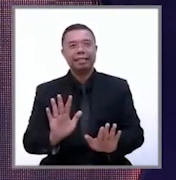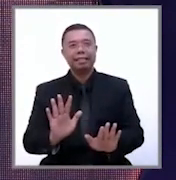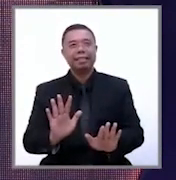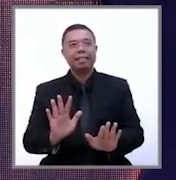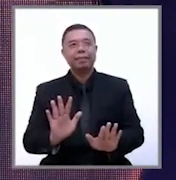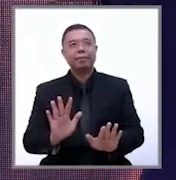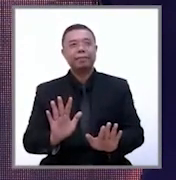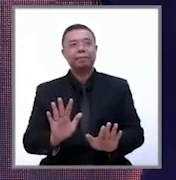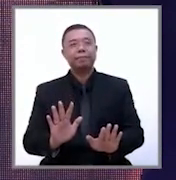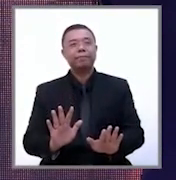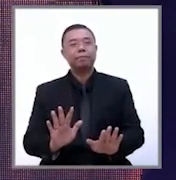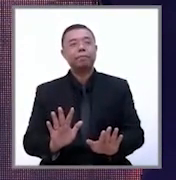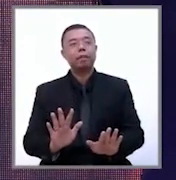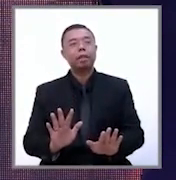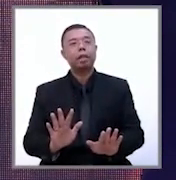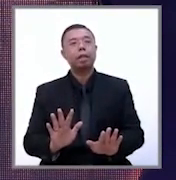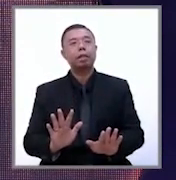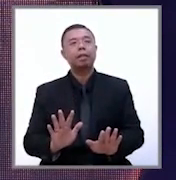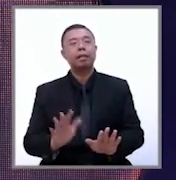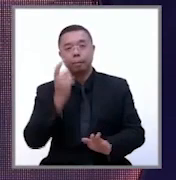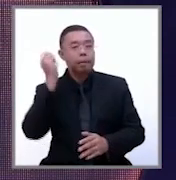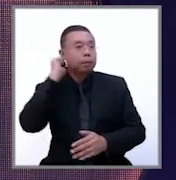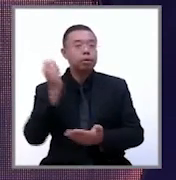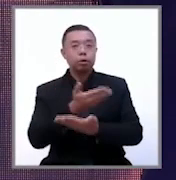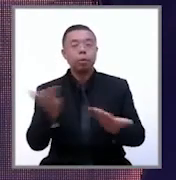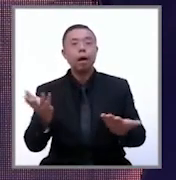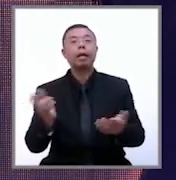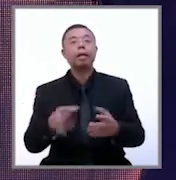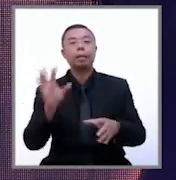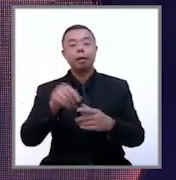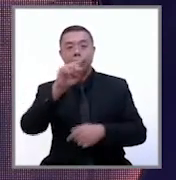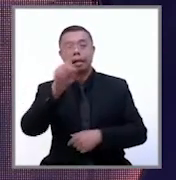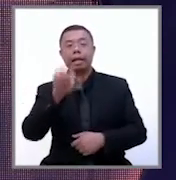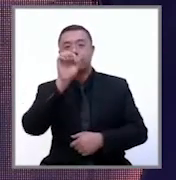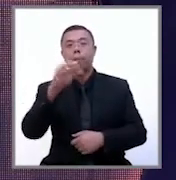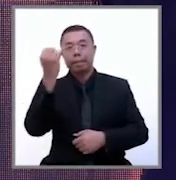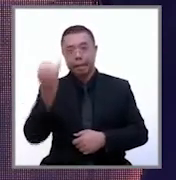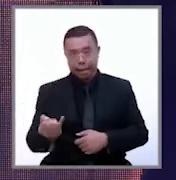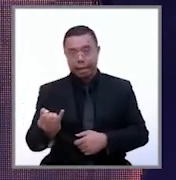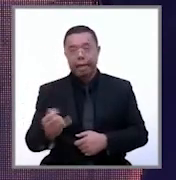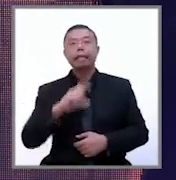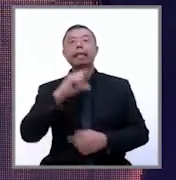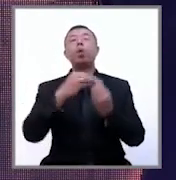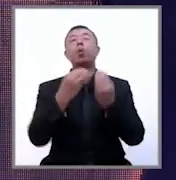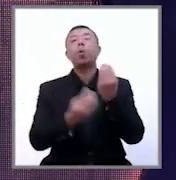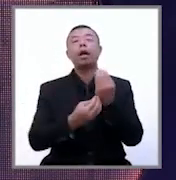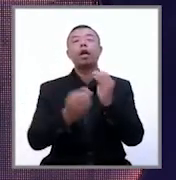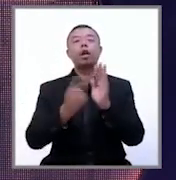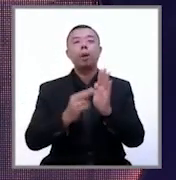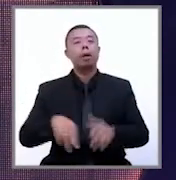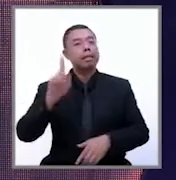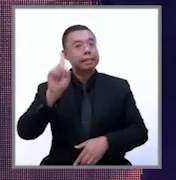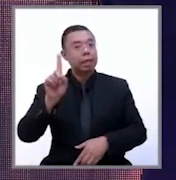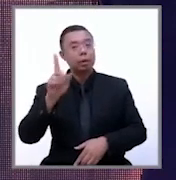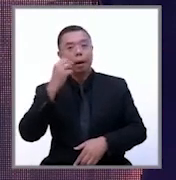samamanya baik hadirin sekalian kita akan masuk ke sesi tanya jawab yang terakhir yakni calon wakil presiden nomor urus